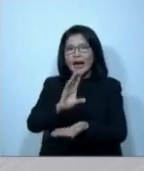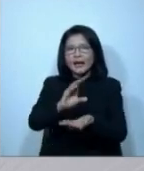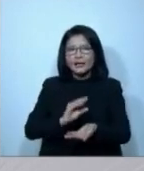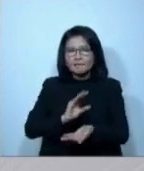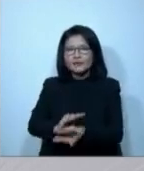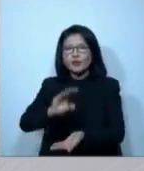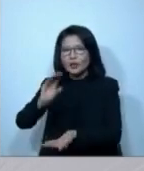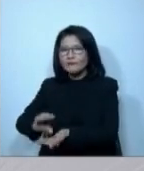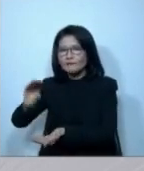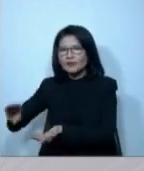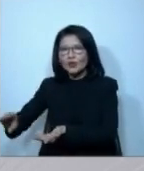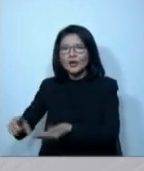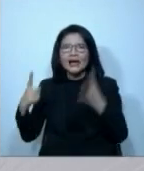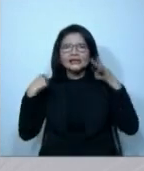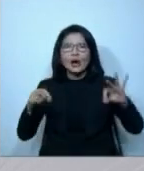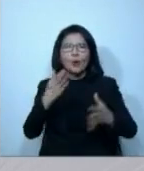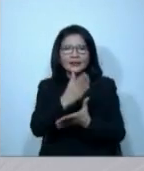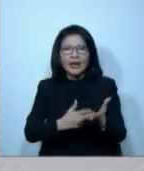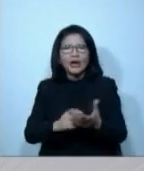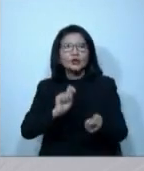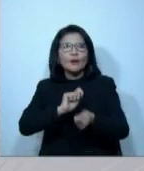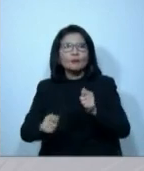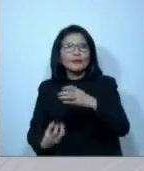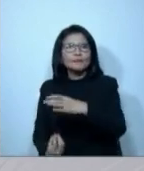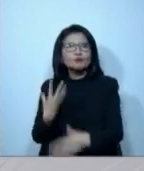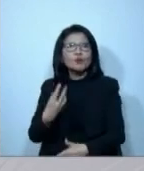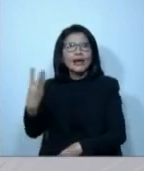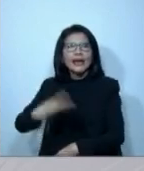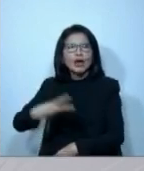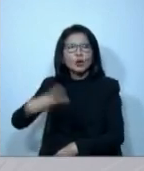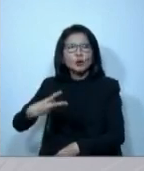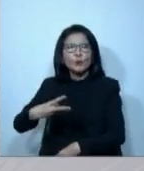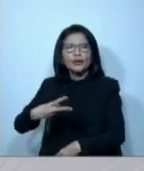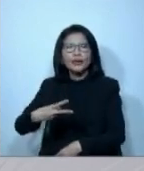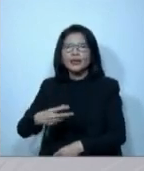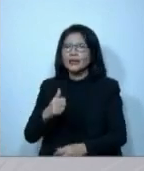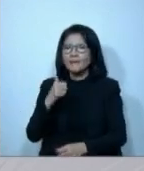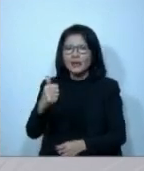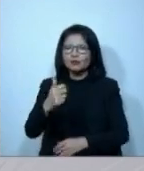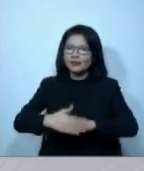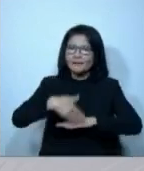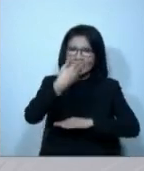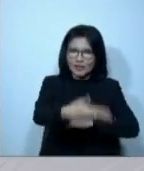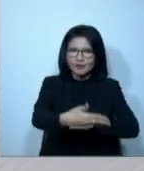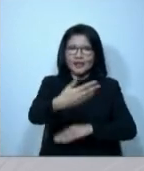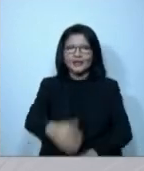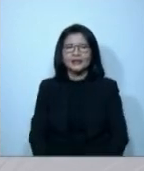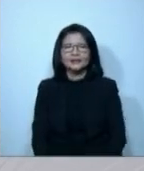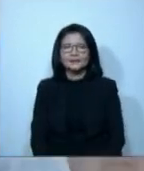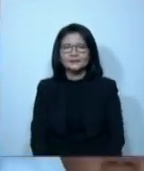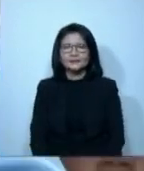investor-investor ke Jawa Tengah untuk menciptakan pertumbuhan ekonomi yang bermutu dan berkelanjutan. Terima kasih.